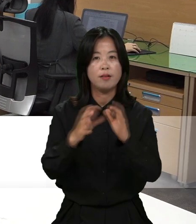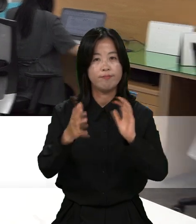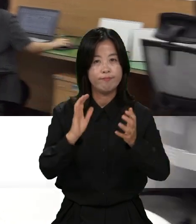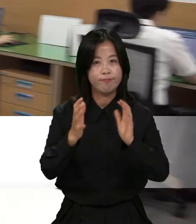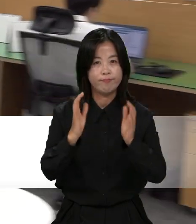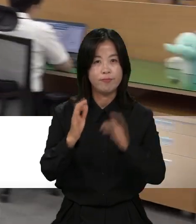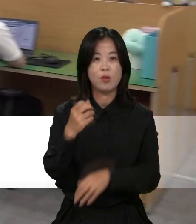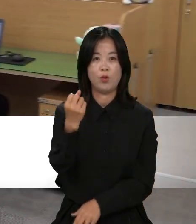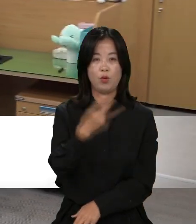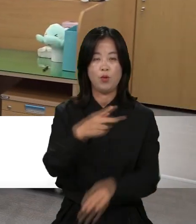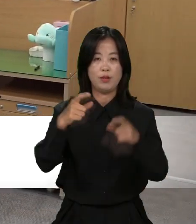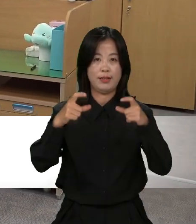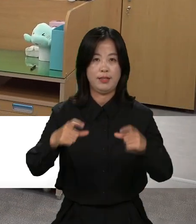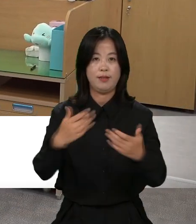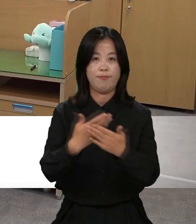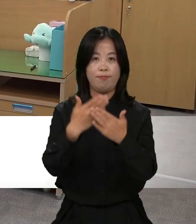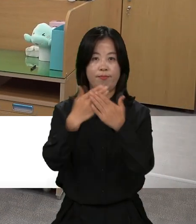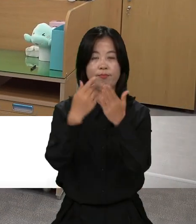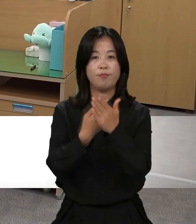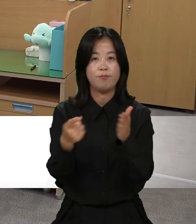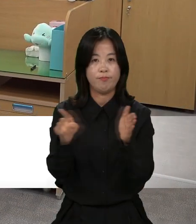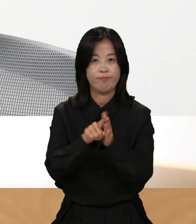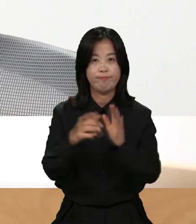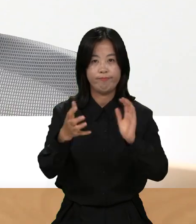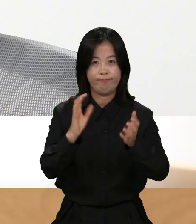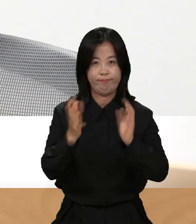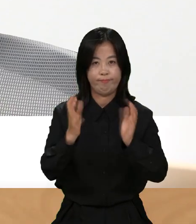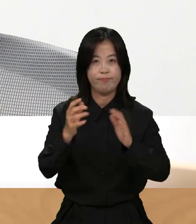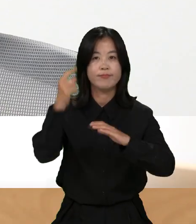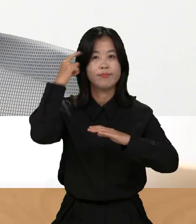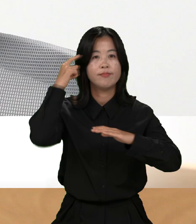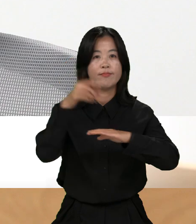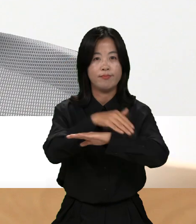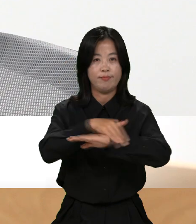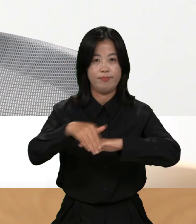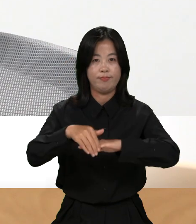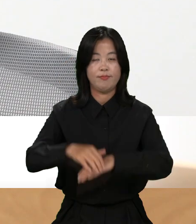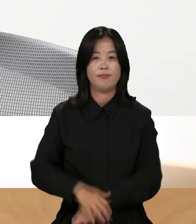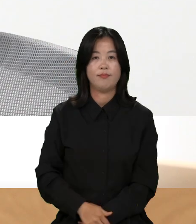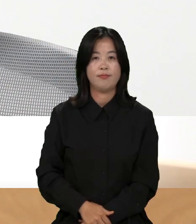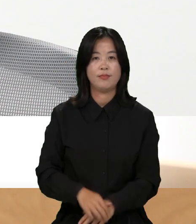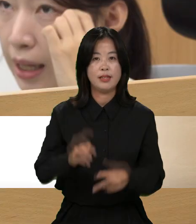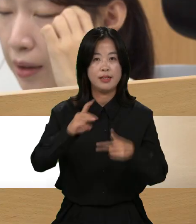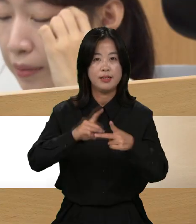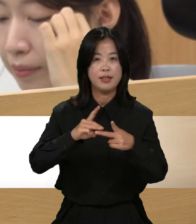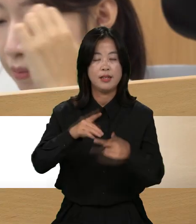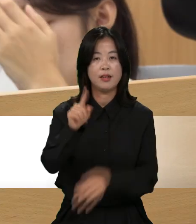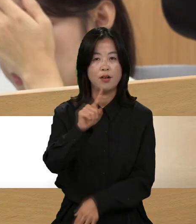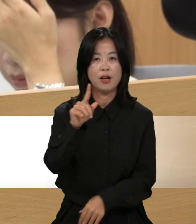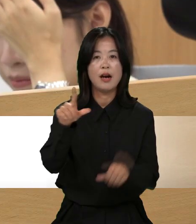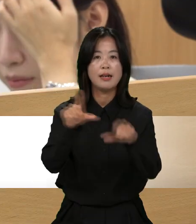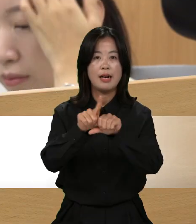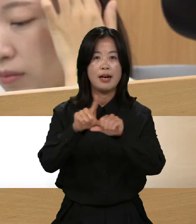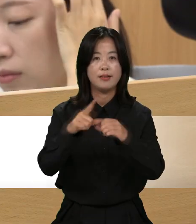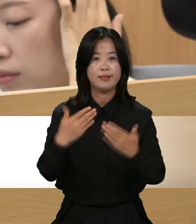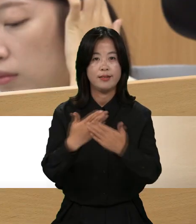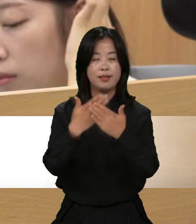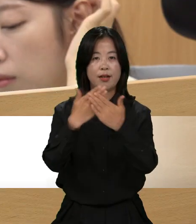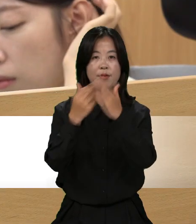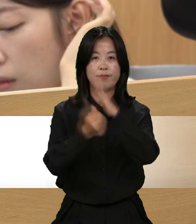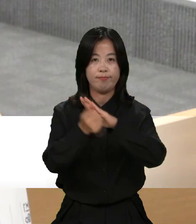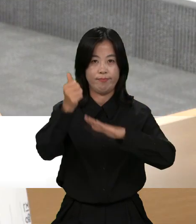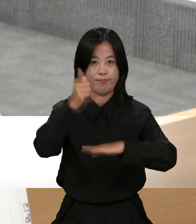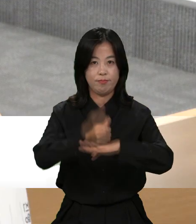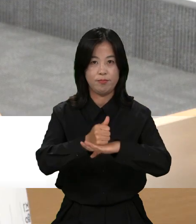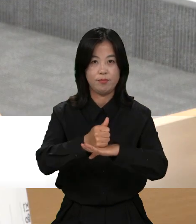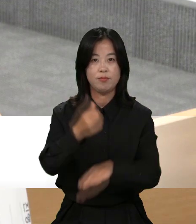가스전 개발 관련 현안에 대한 의견 청취와 지역 발전 협력 방안 모에게 본격 나설 계획입니다 특히